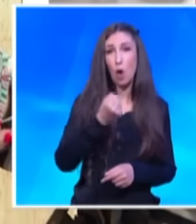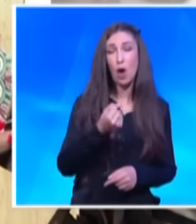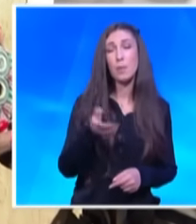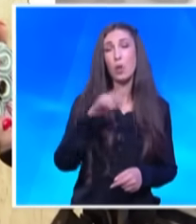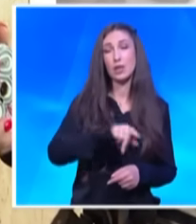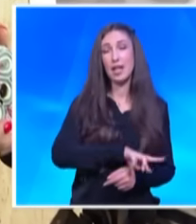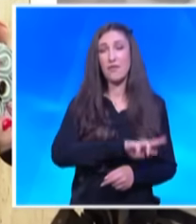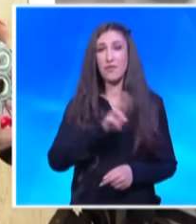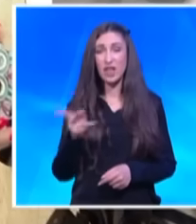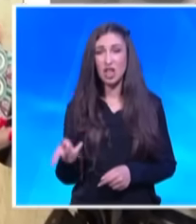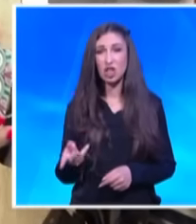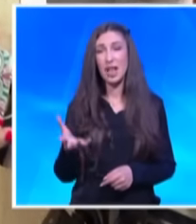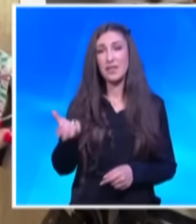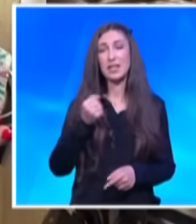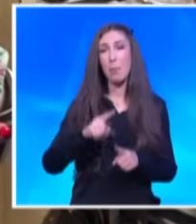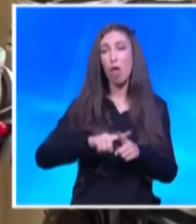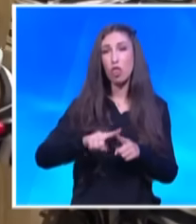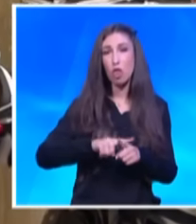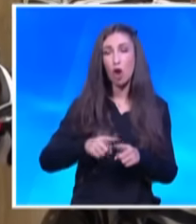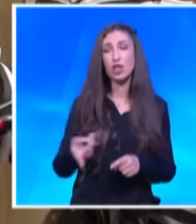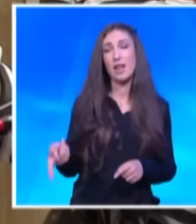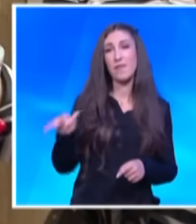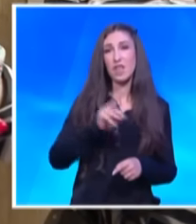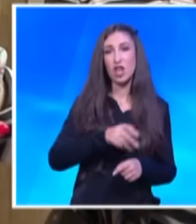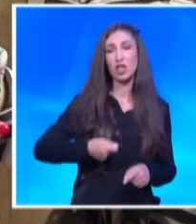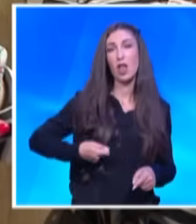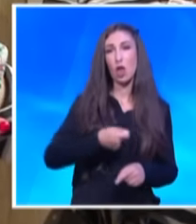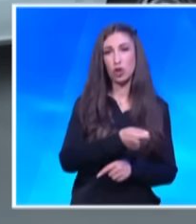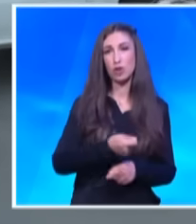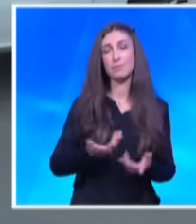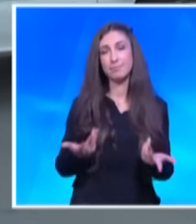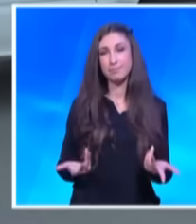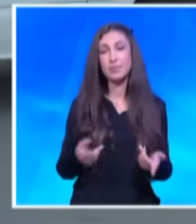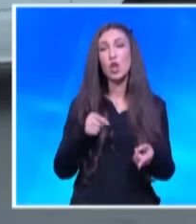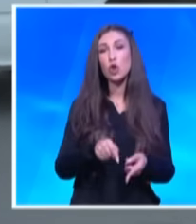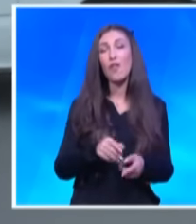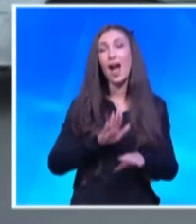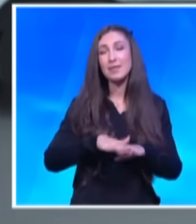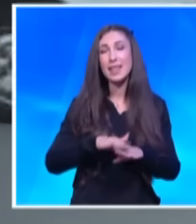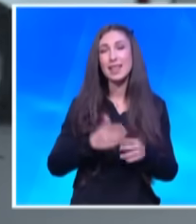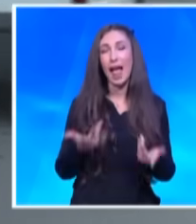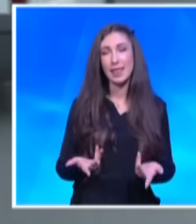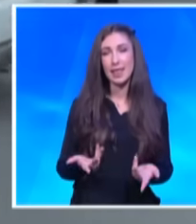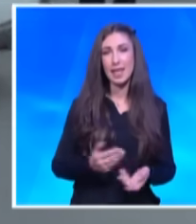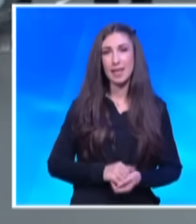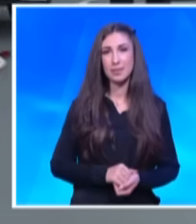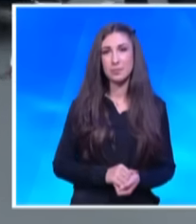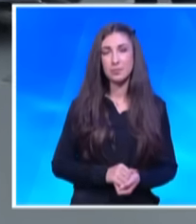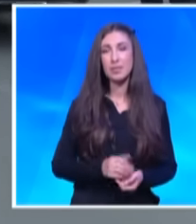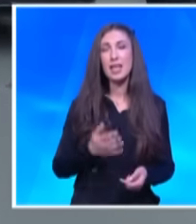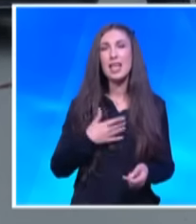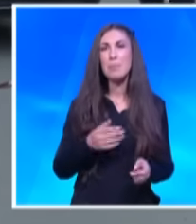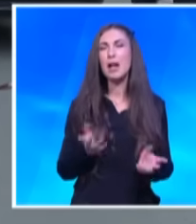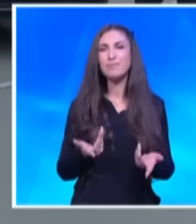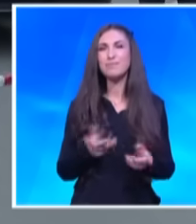се връща, взима ножа и се връща, за да го намушка. Това са данните. Има данни, крехки данни да